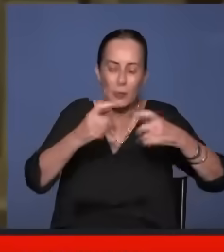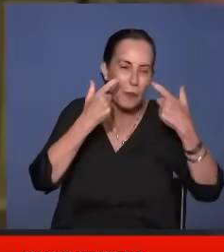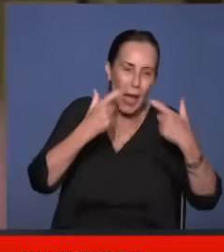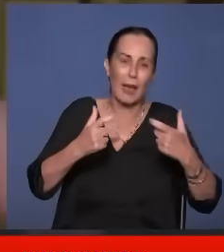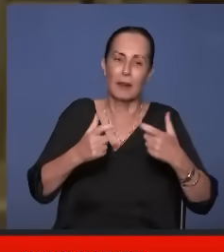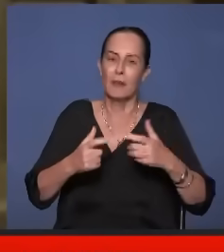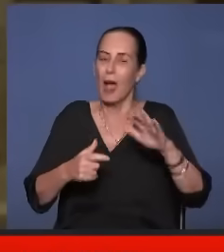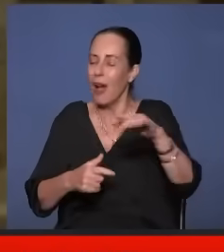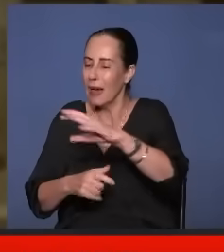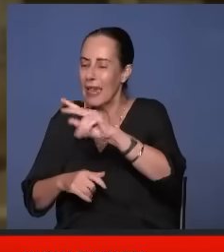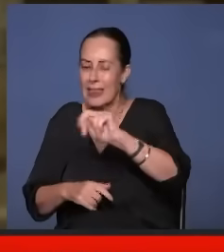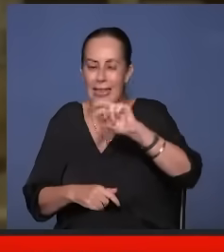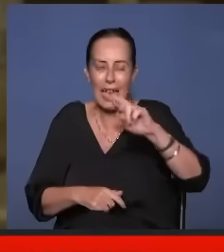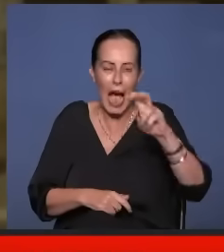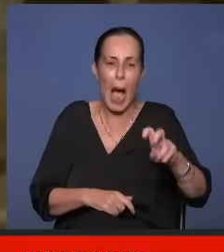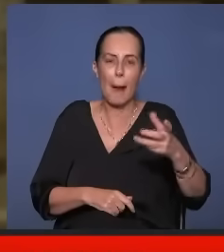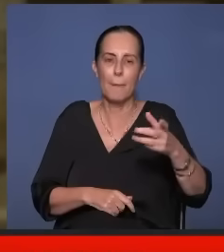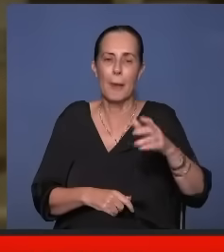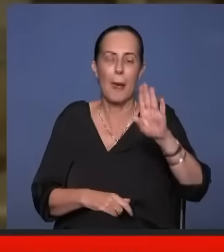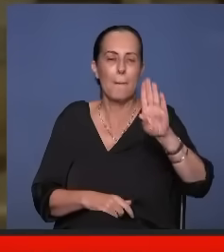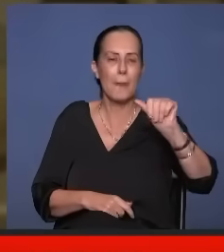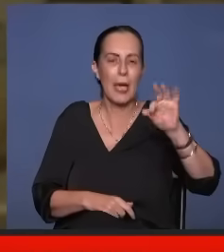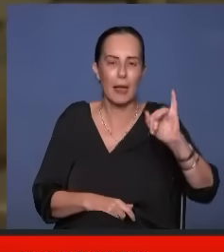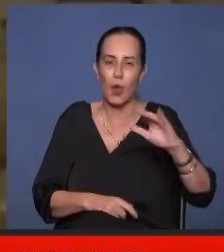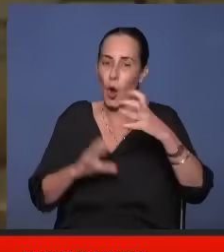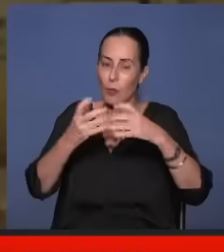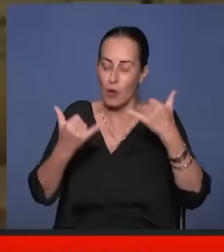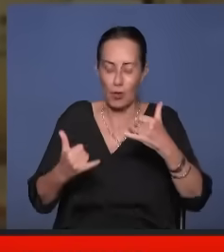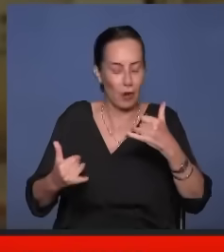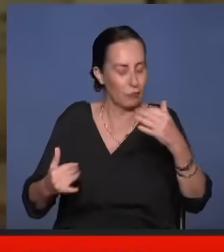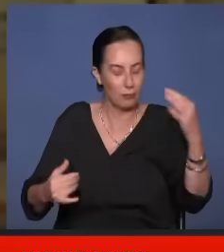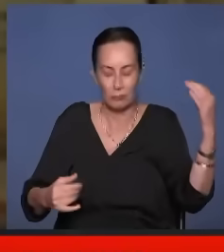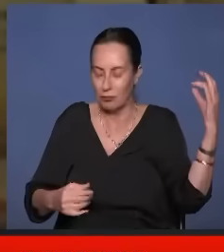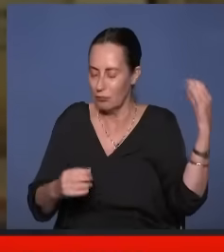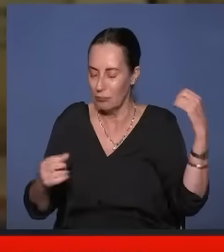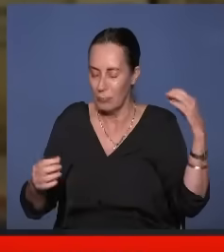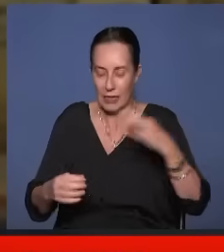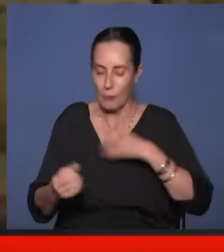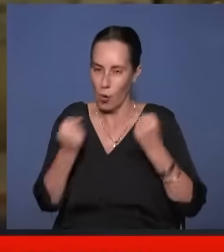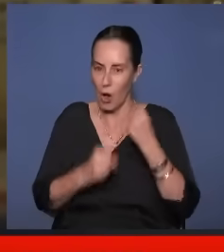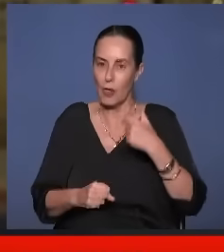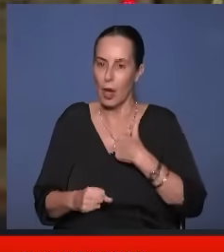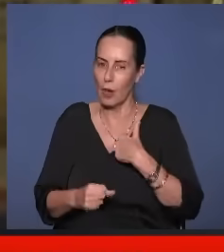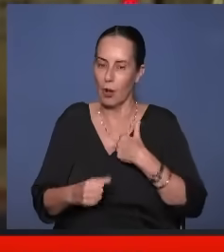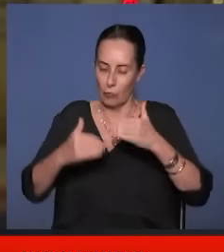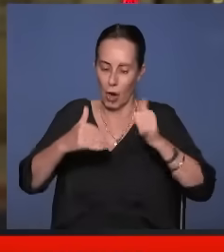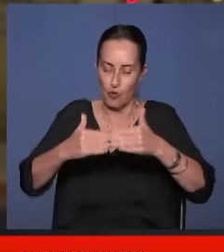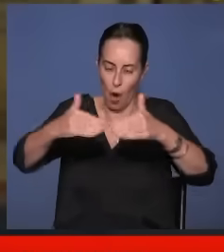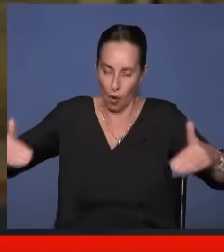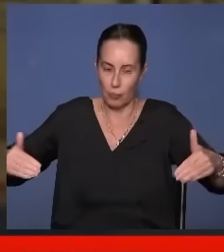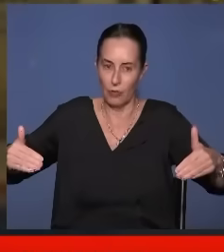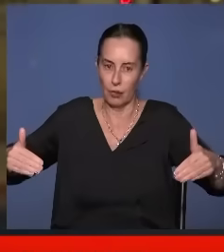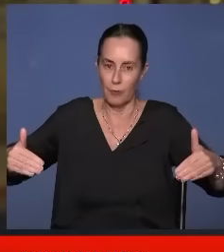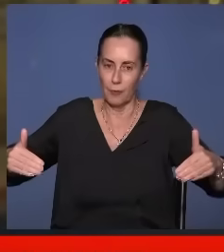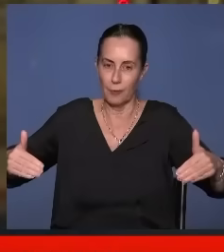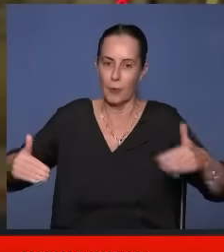נירם, על בארי, כל הקיבוצים שחטפו עכשיו, שאנחנו נעמוד לפניהם, יהיה עוטף עזה מהצד השני,